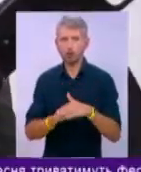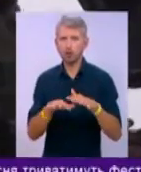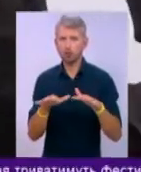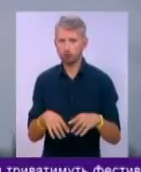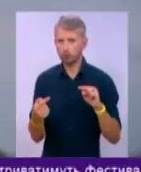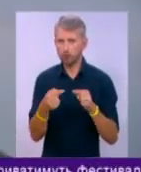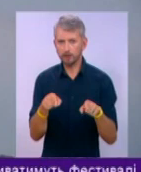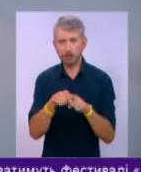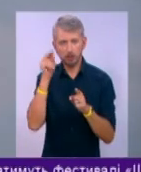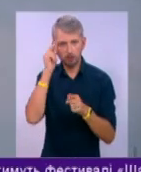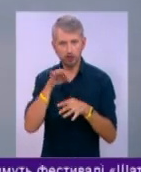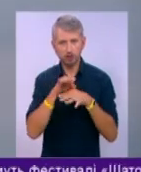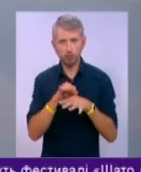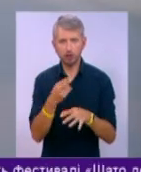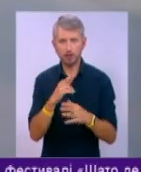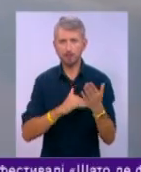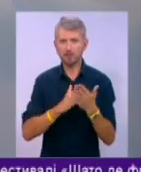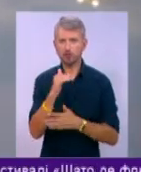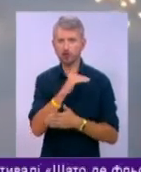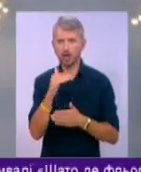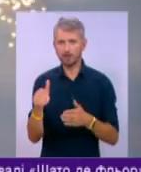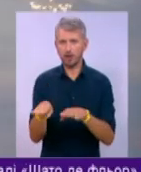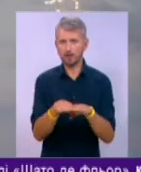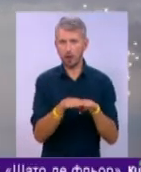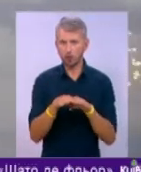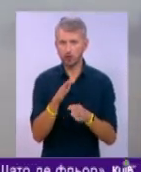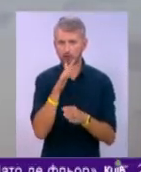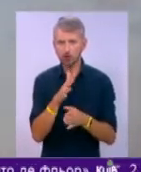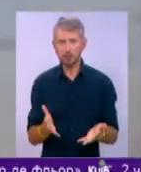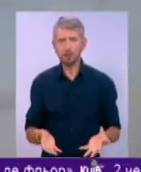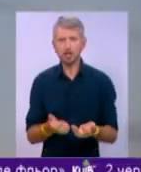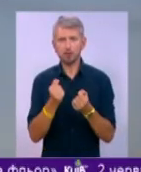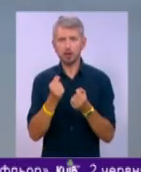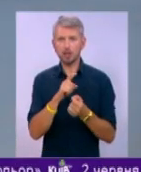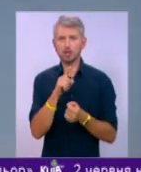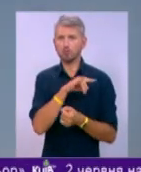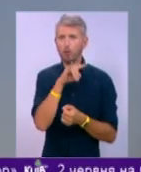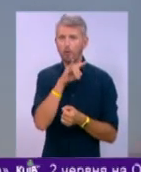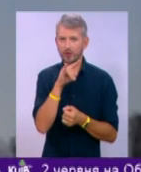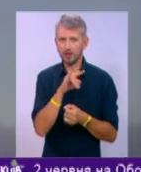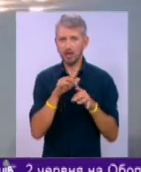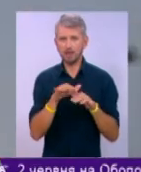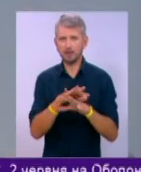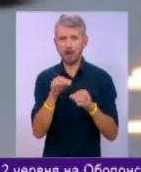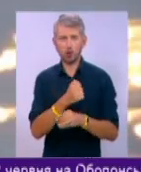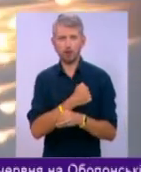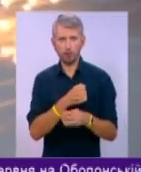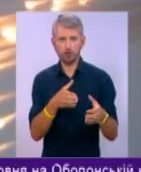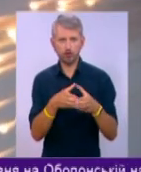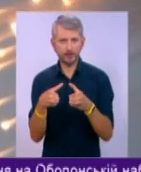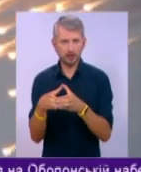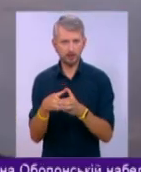противника. Такі навчання проводять для підвищення рівня злагодженості під час підтримки з повітря дій загальновійськових